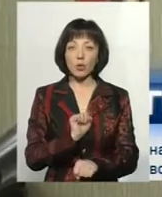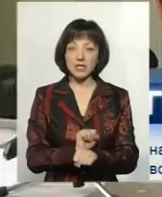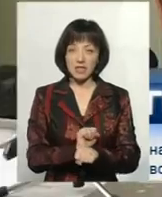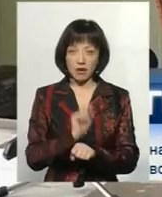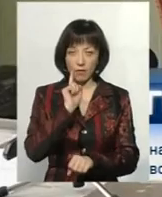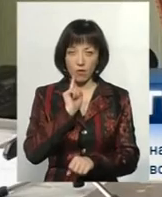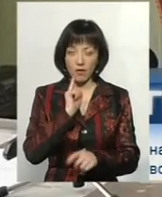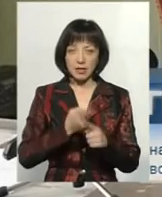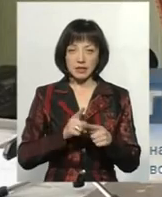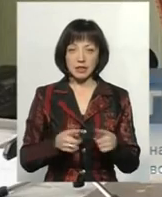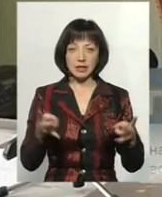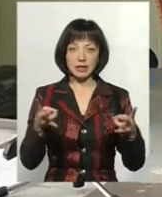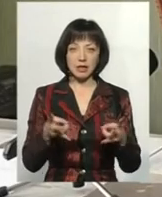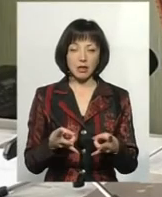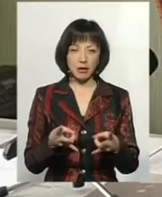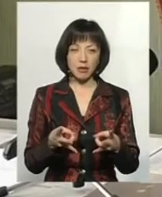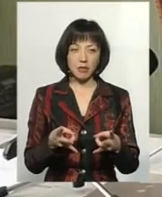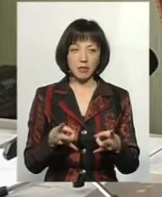законсервовані, це треба їх робити